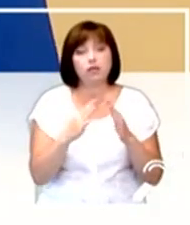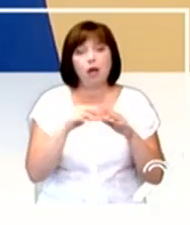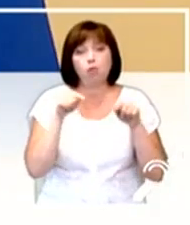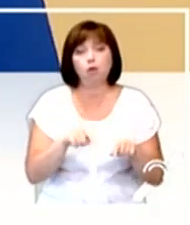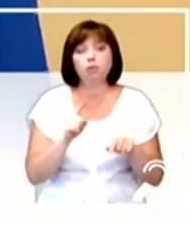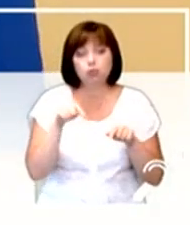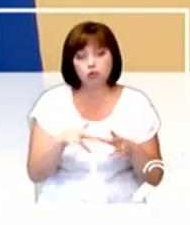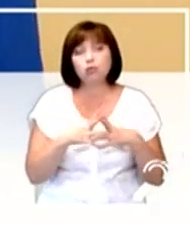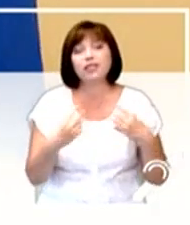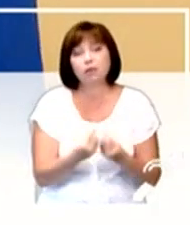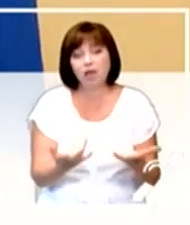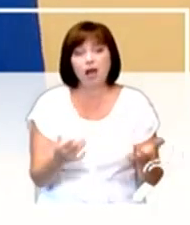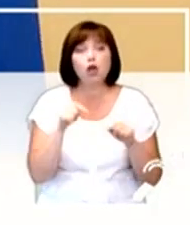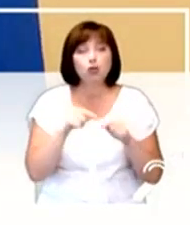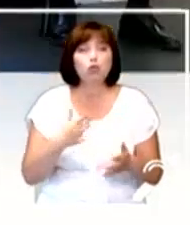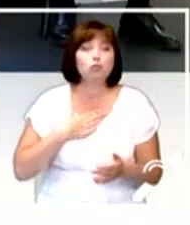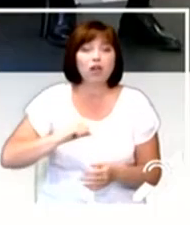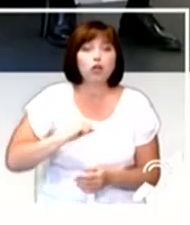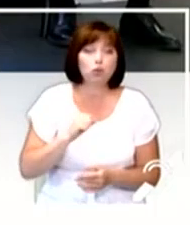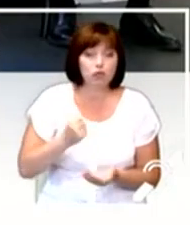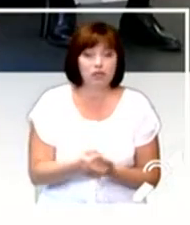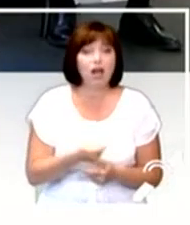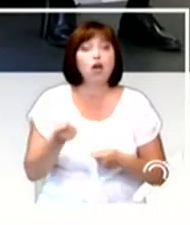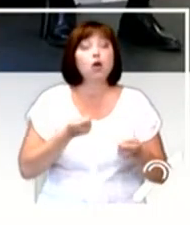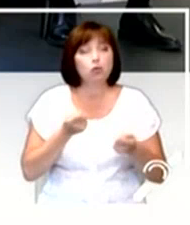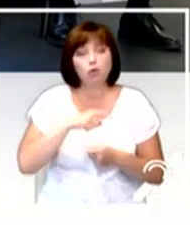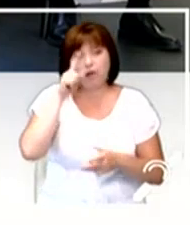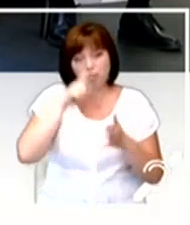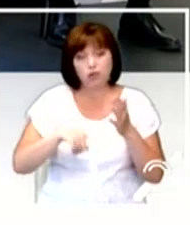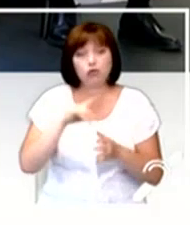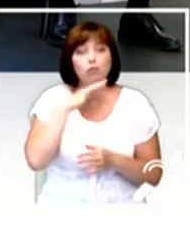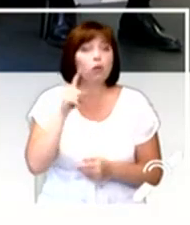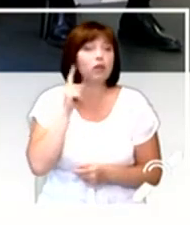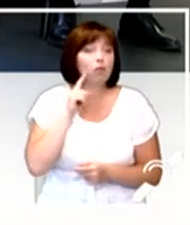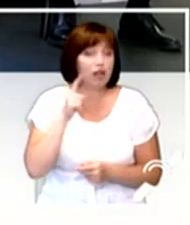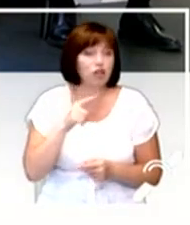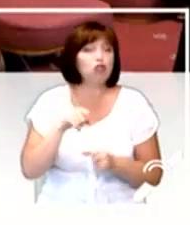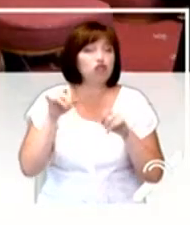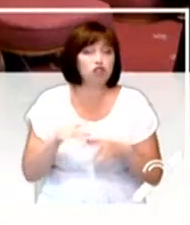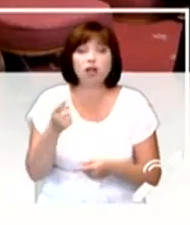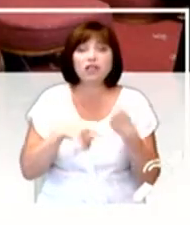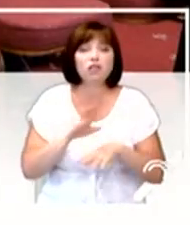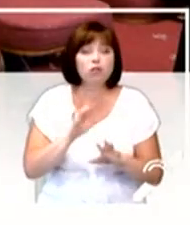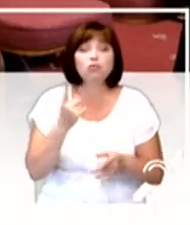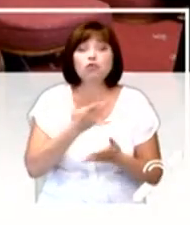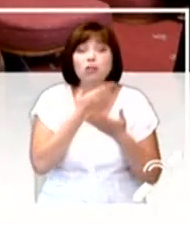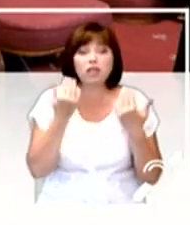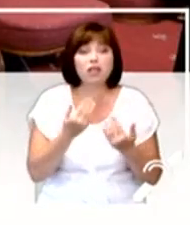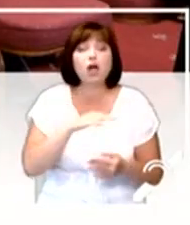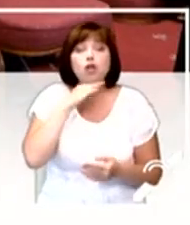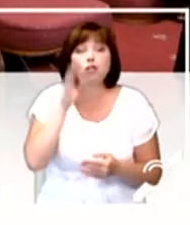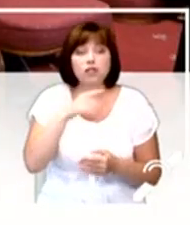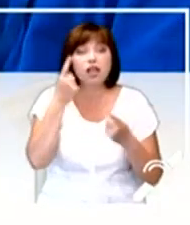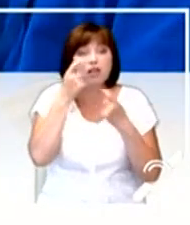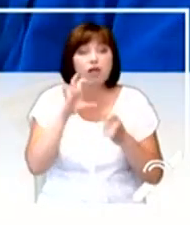totuși aici este familia mea, aici sunt prietenii. Autoritățile cred că mulți tineri aleg să nu mai revină în țară pentru că nu au suficiente